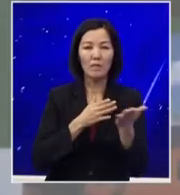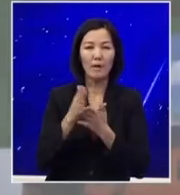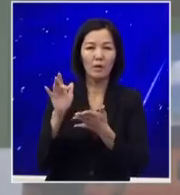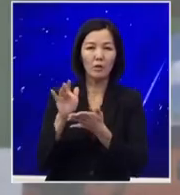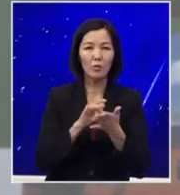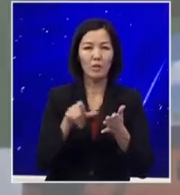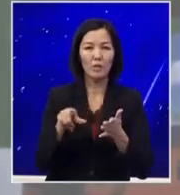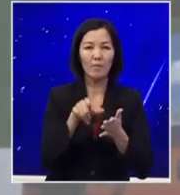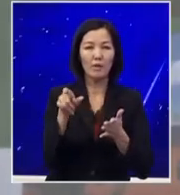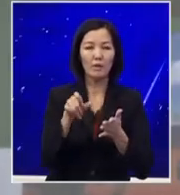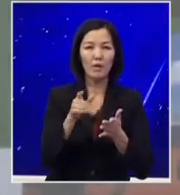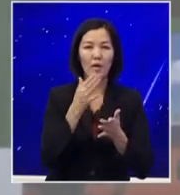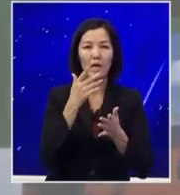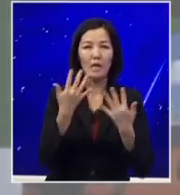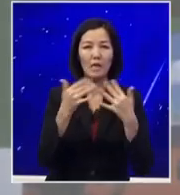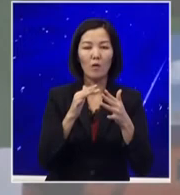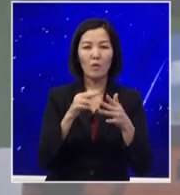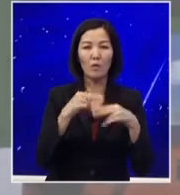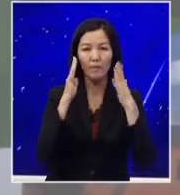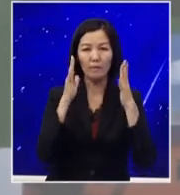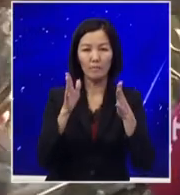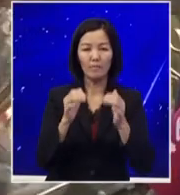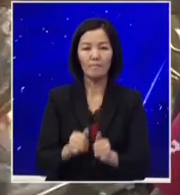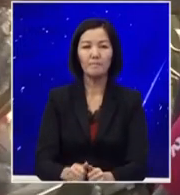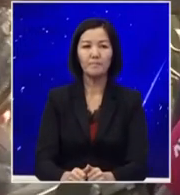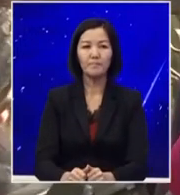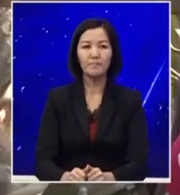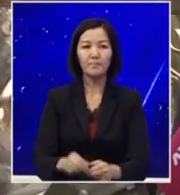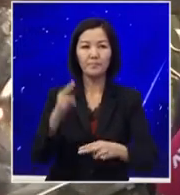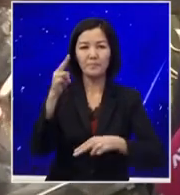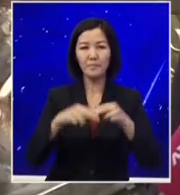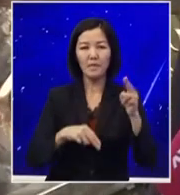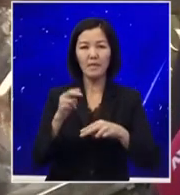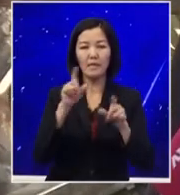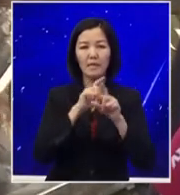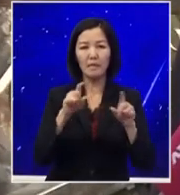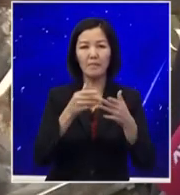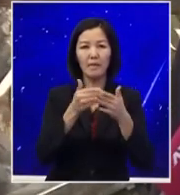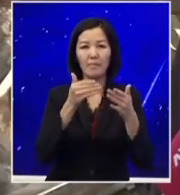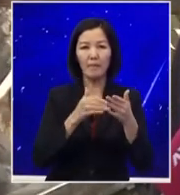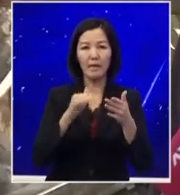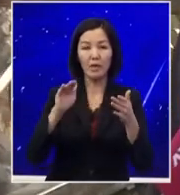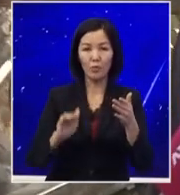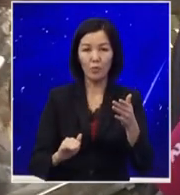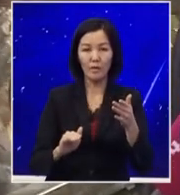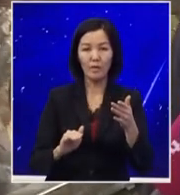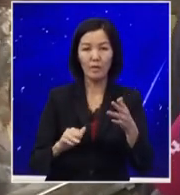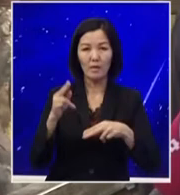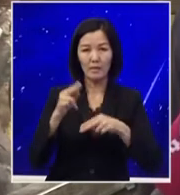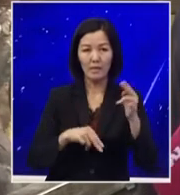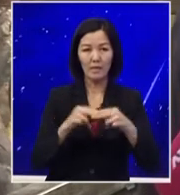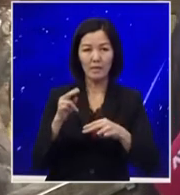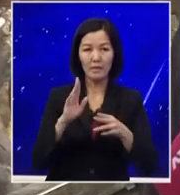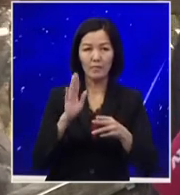маршрут жасалып, этно ауылдарға басымдық беріледі. Салынатын ғимараттардың бәрі әлдеқайда төмен орналасады, кең жайдақ